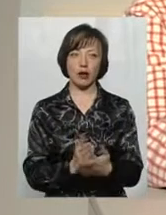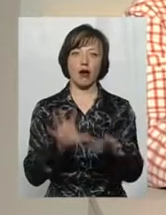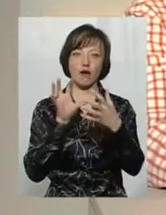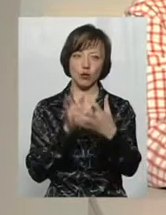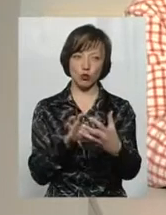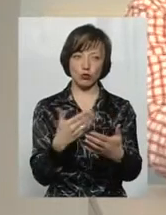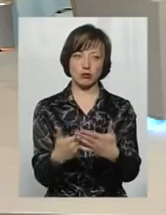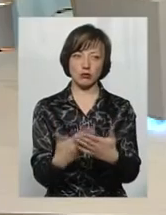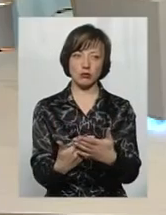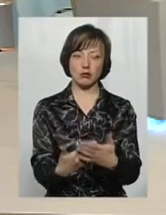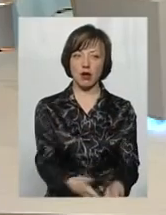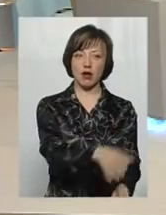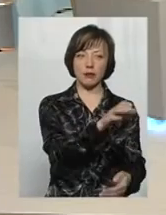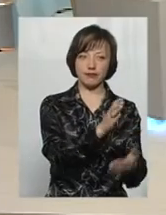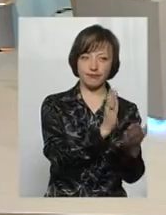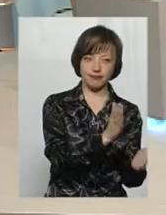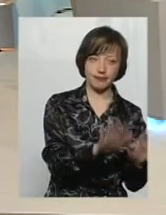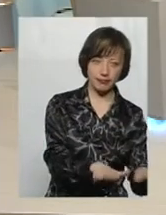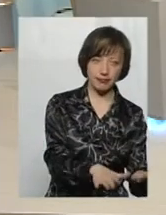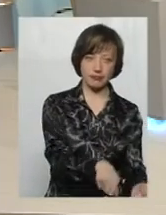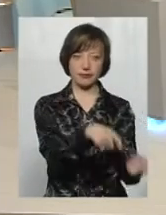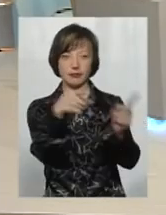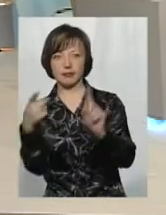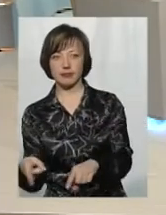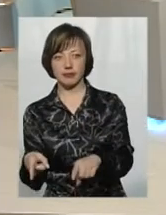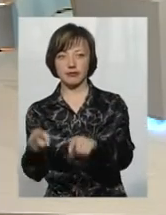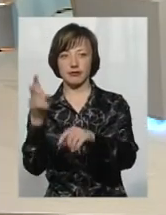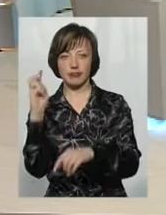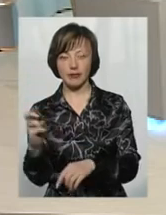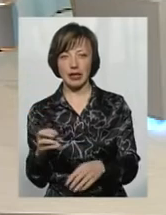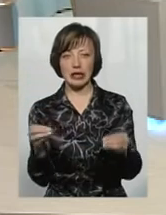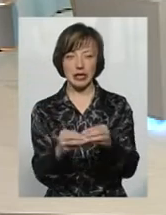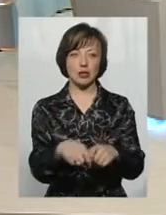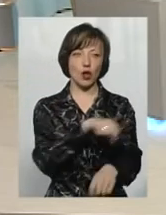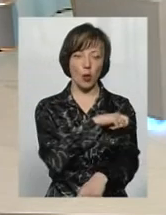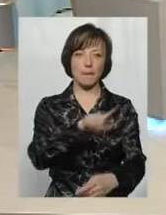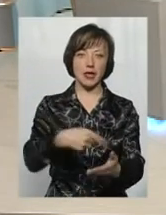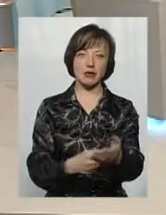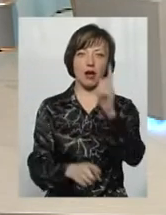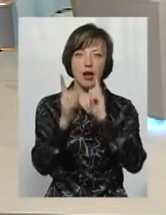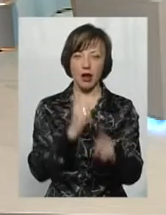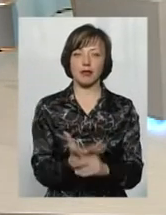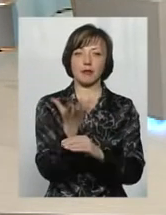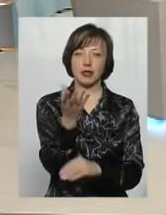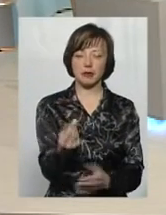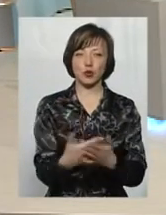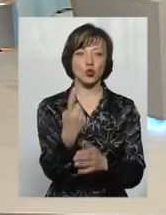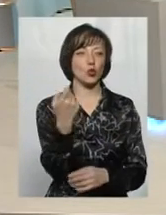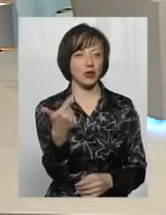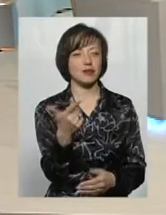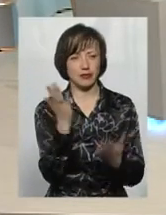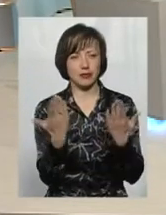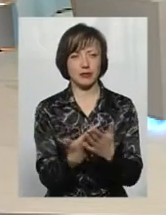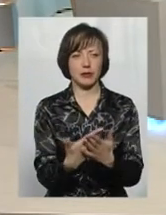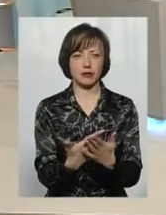От він їде з пункту А в пункт Б. Там це 10 кілометрів. І міська рада має цьому автобусу, де цей проїзд, заплатити там 100 гривень, умовно